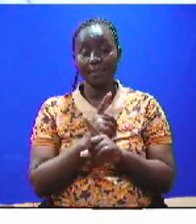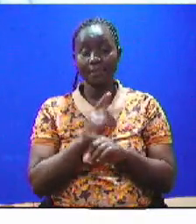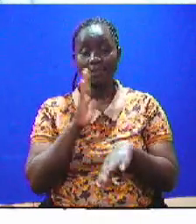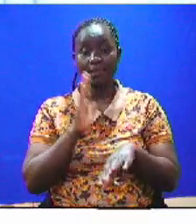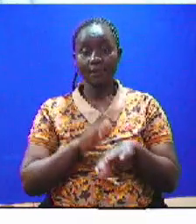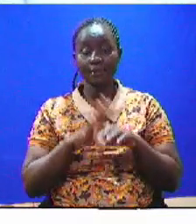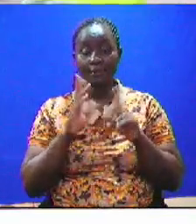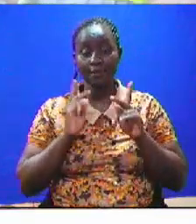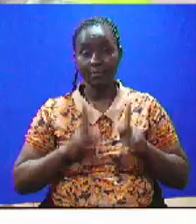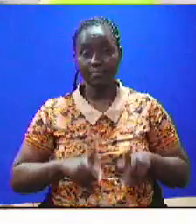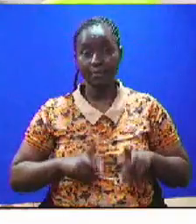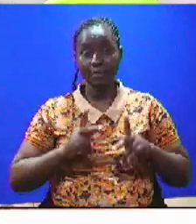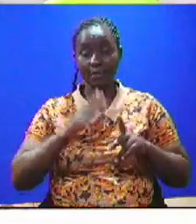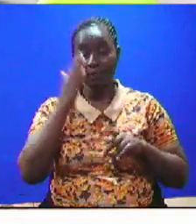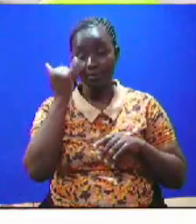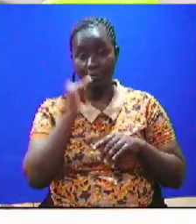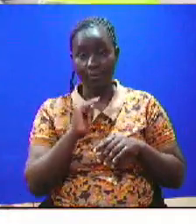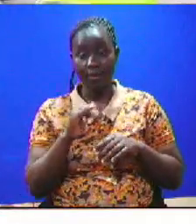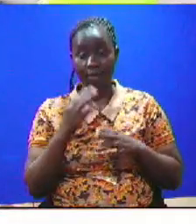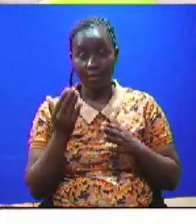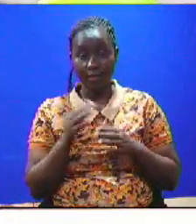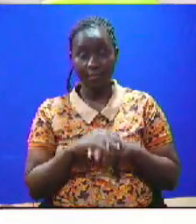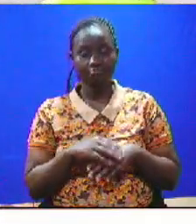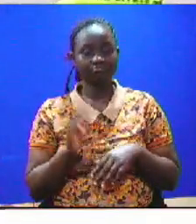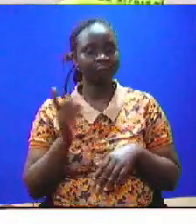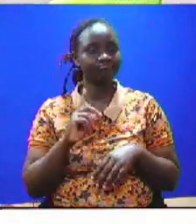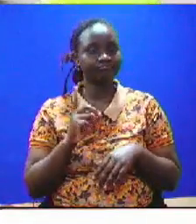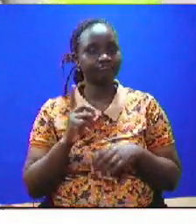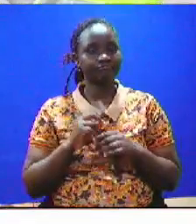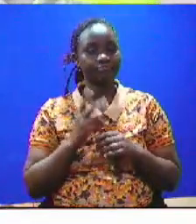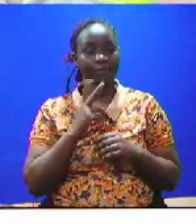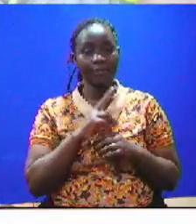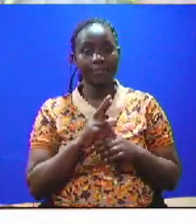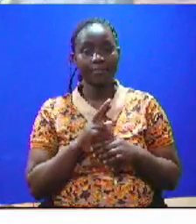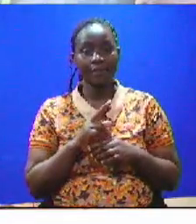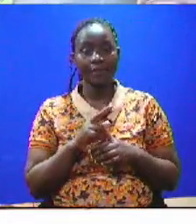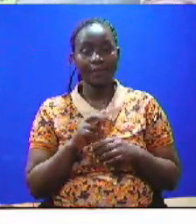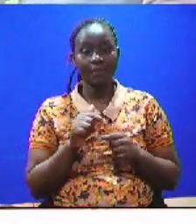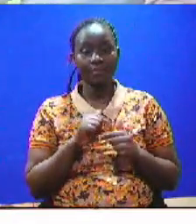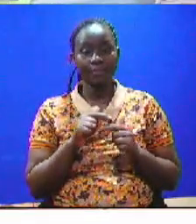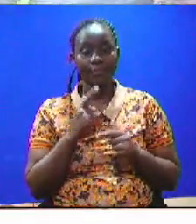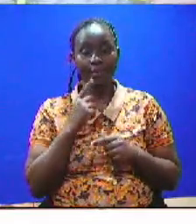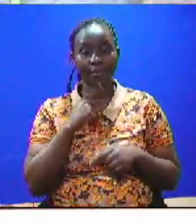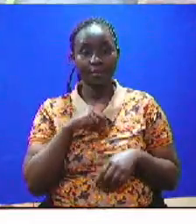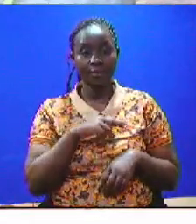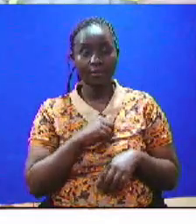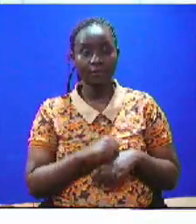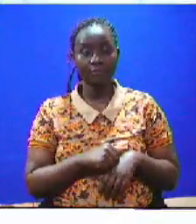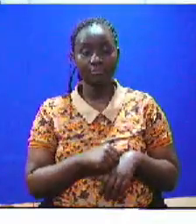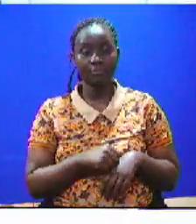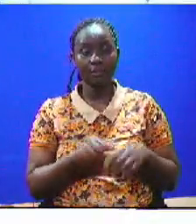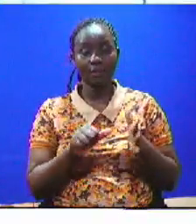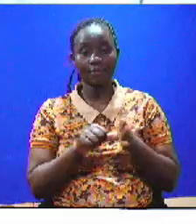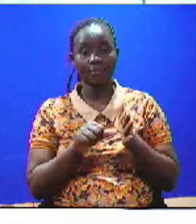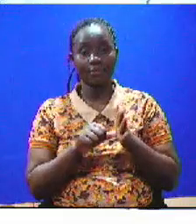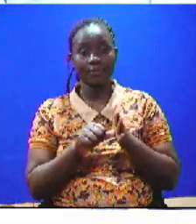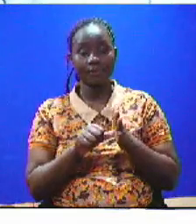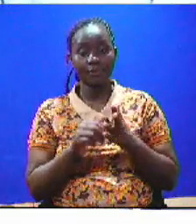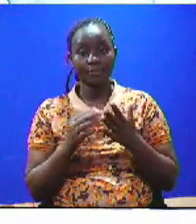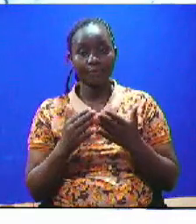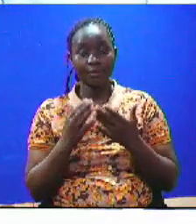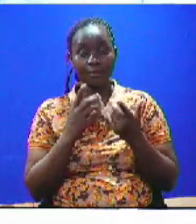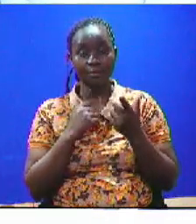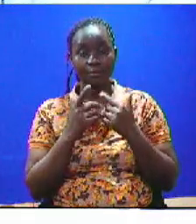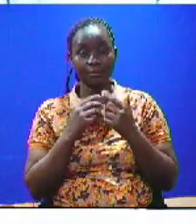ngo tabo iwe stage yinje agwate kebanda. Ira gitaka yoranga abo ku mbororo agatawe